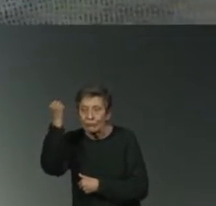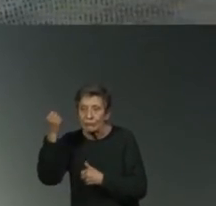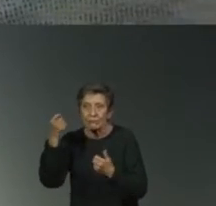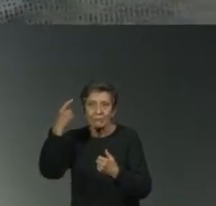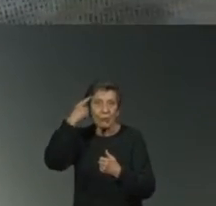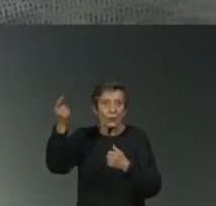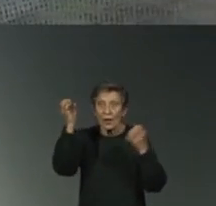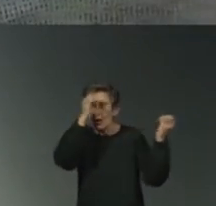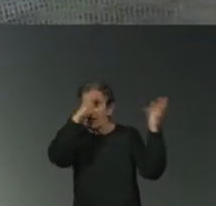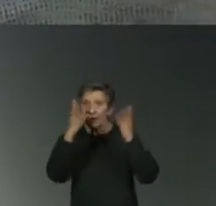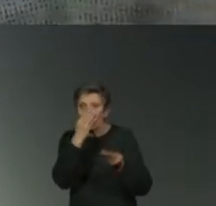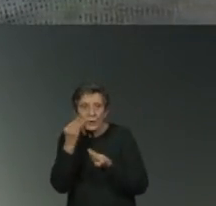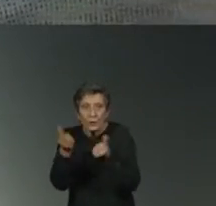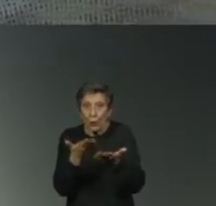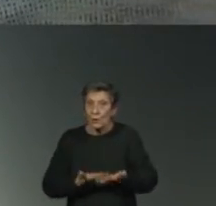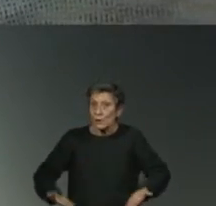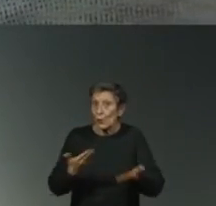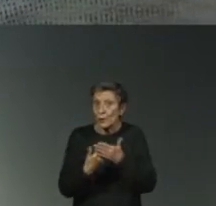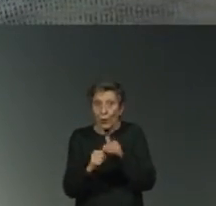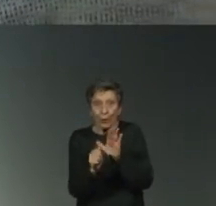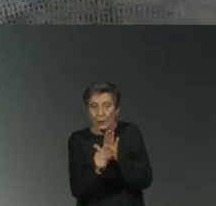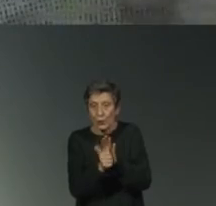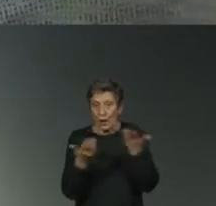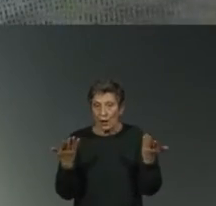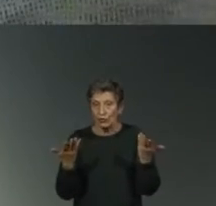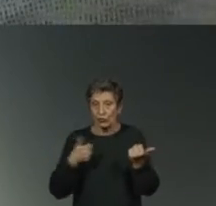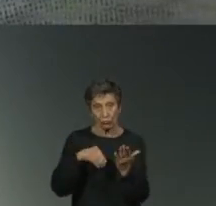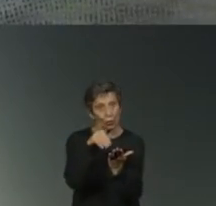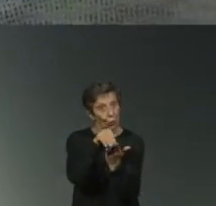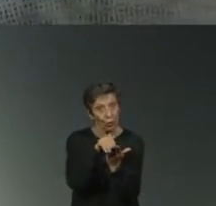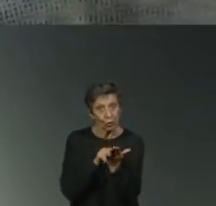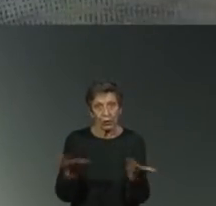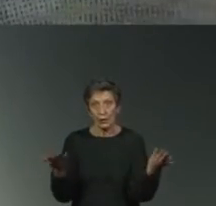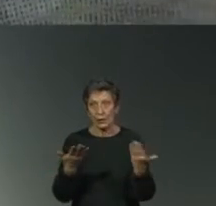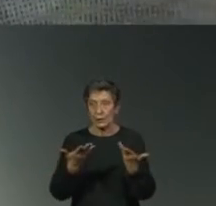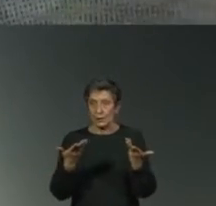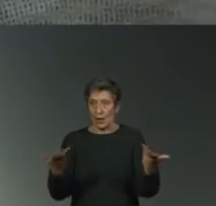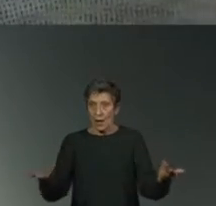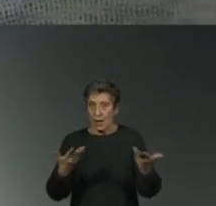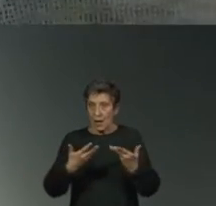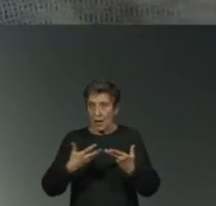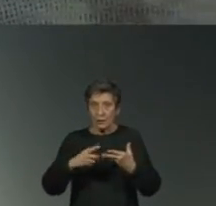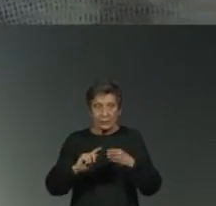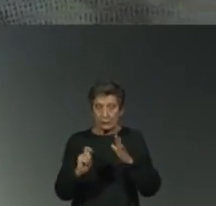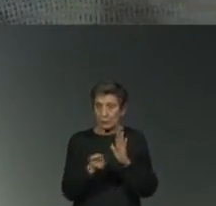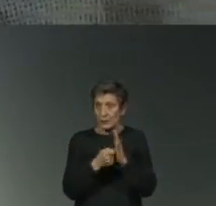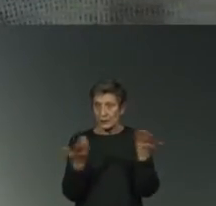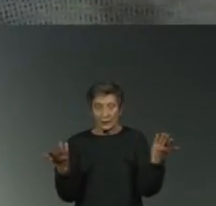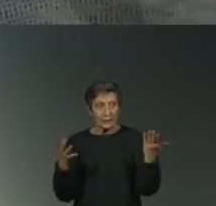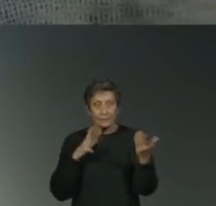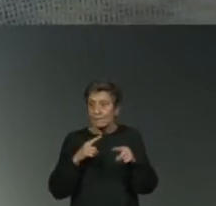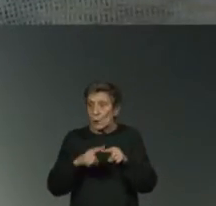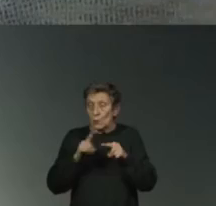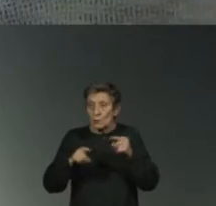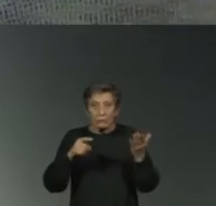des sensations, des situations, des personnages. Je prends des notes et à un moment, des choses qui sont en suspension